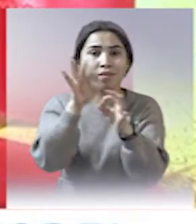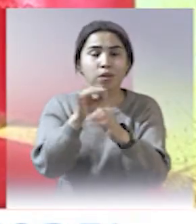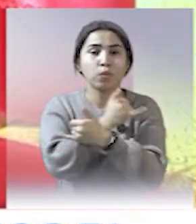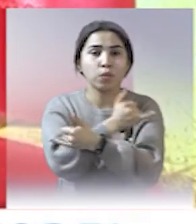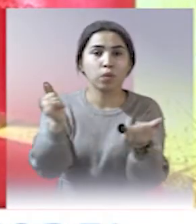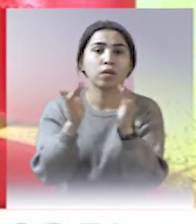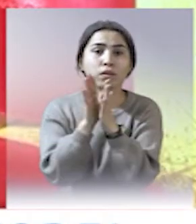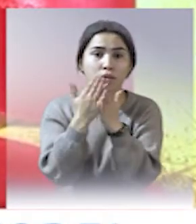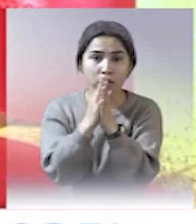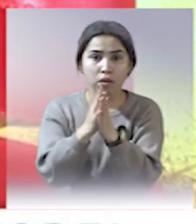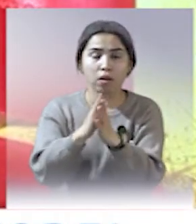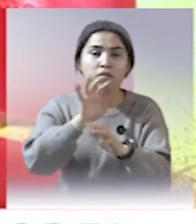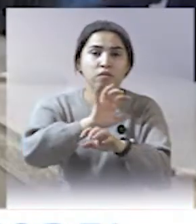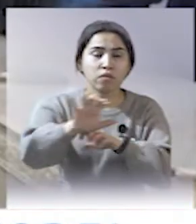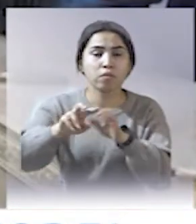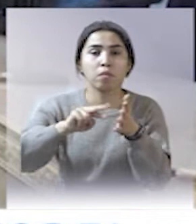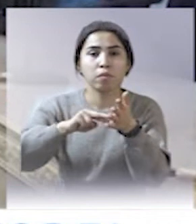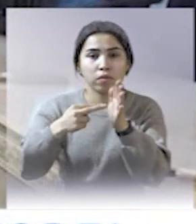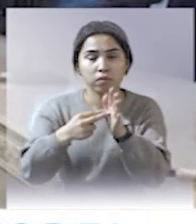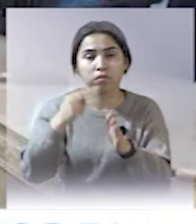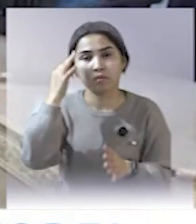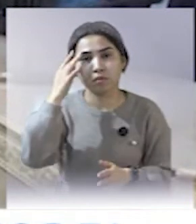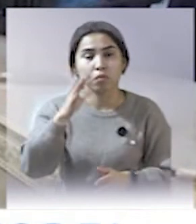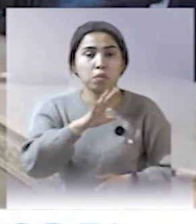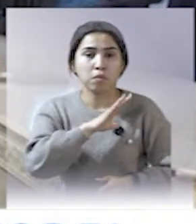алдағы уақытта өңірдің қасиетті орындарын танып білуге